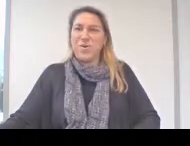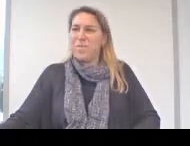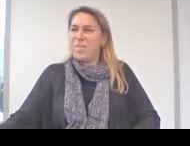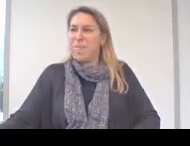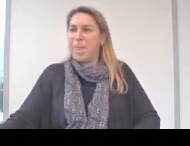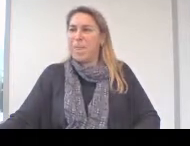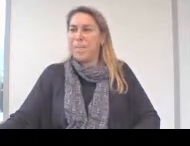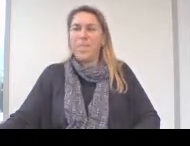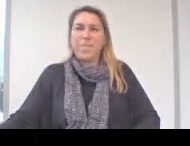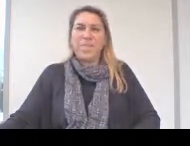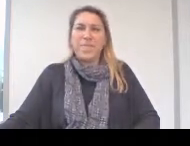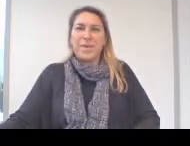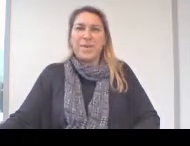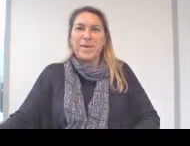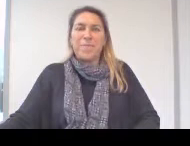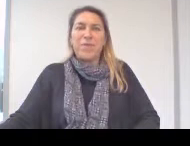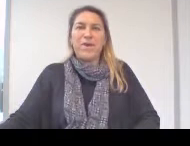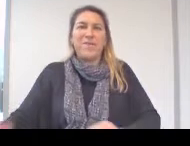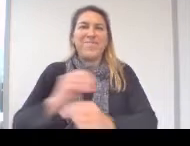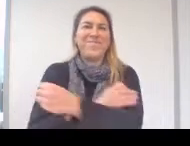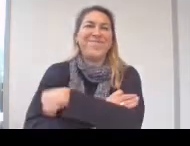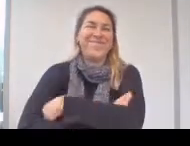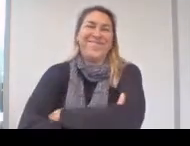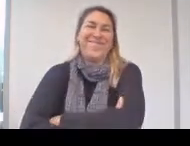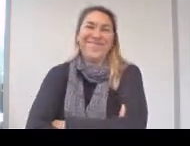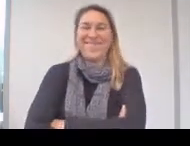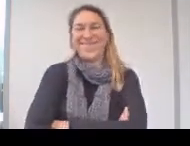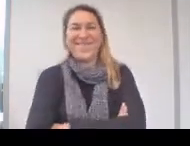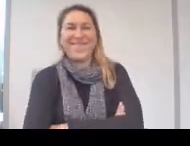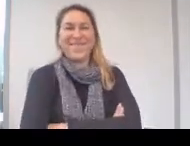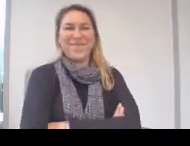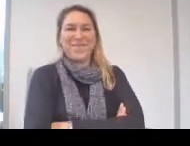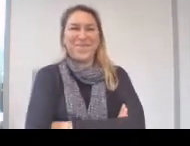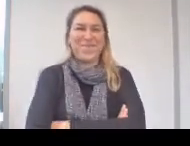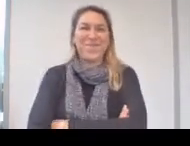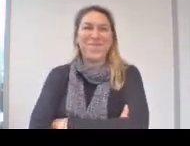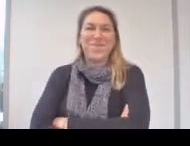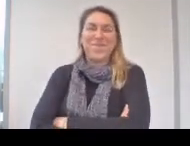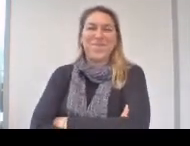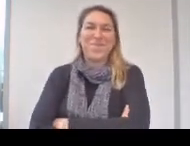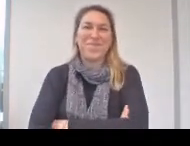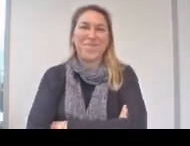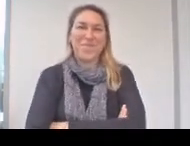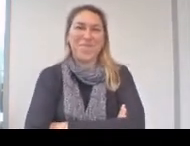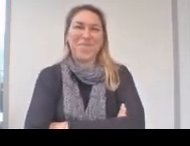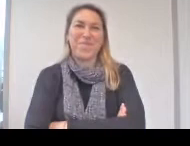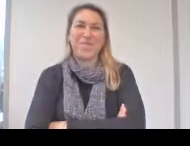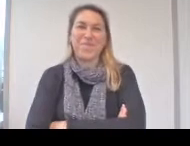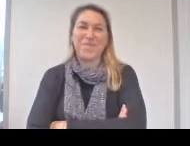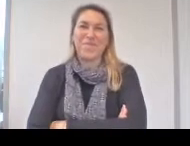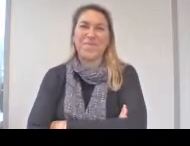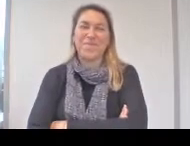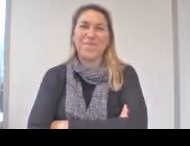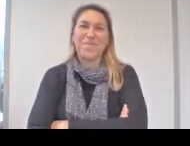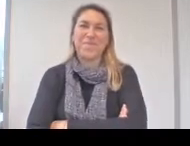Merci, Julie. Alors, Emmanuel. l'animation, en fait, on a regroupé dans ce secteur